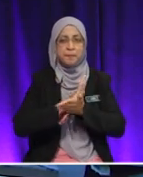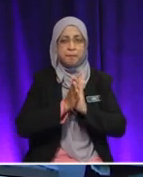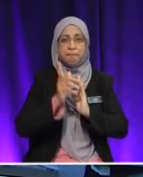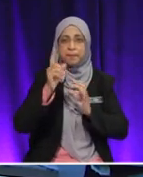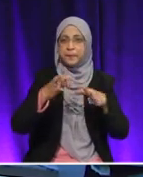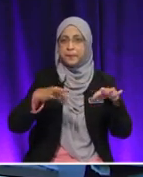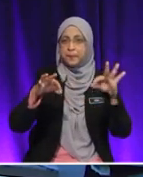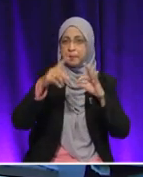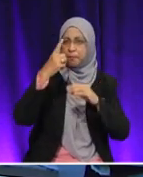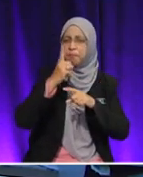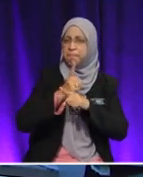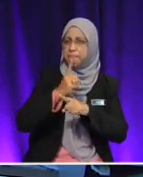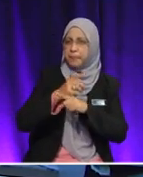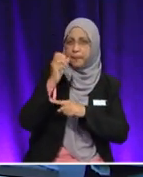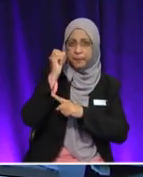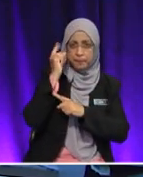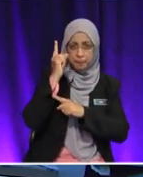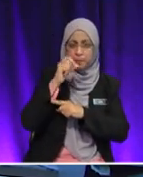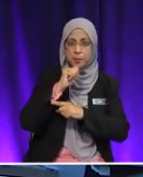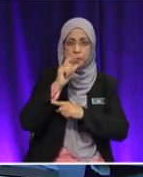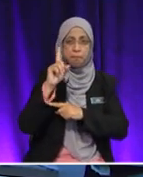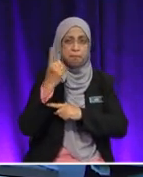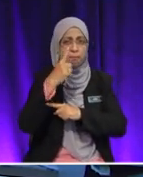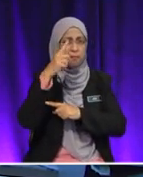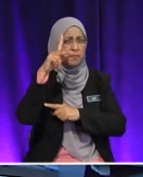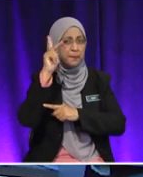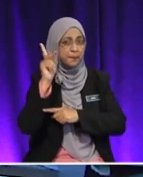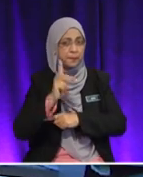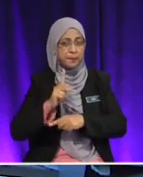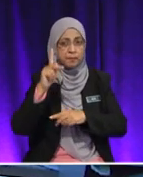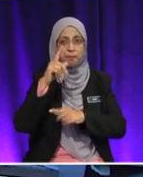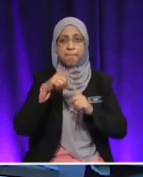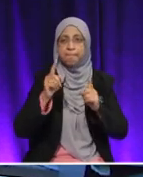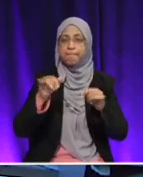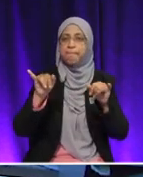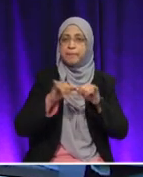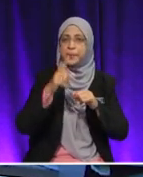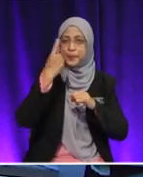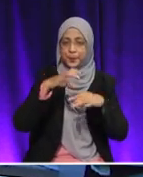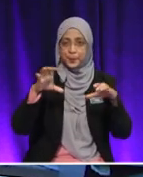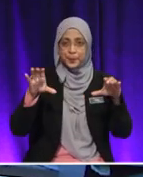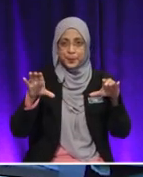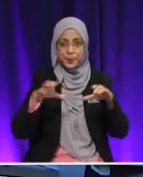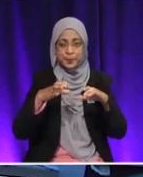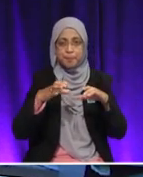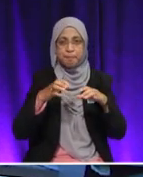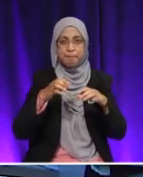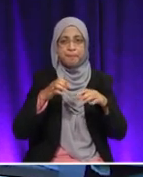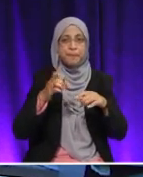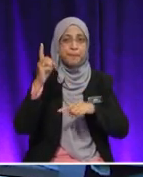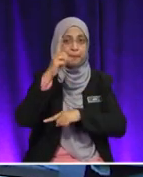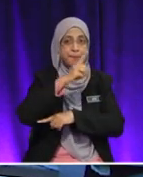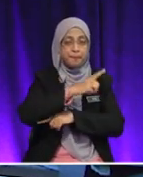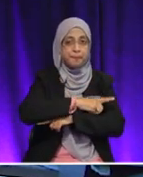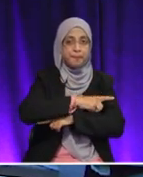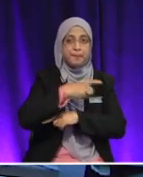kepentingan untuk kita benar-benar memahami bukan saja untuk tujuan pemeriksaan tetapi juga untuk diamalkan dalam kehidupan harian kita kembali